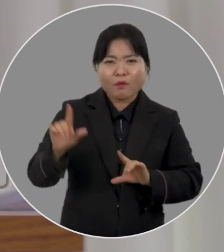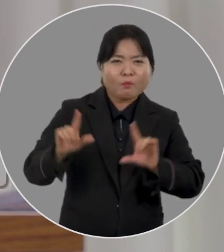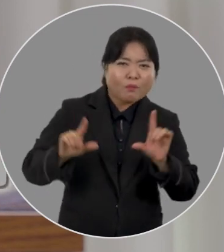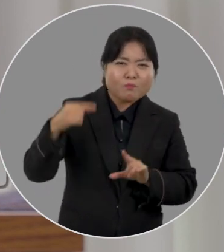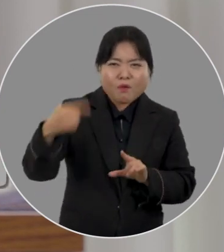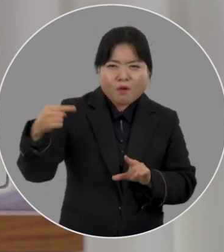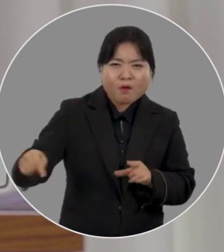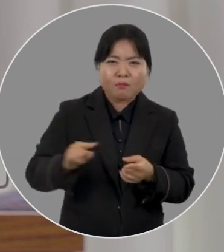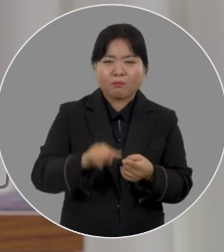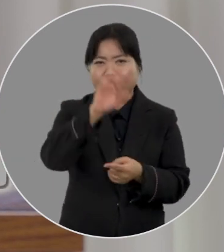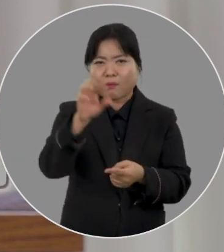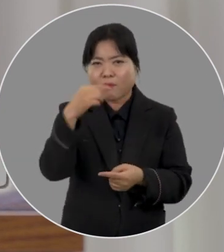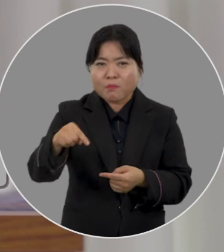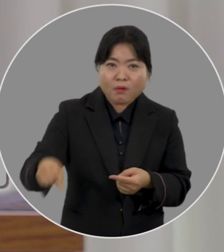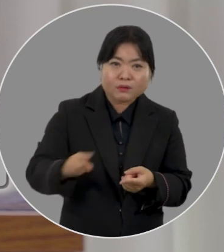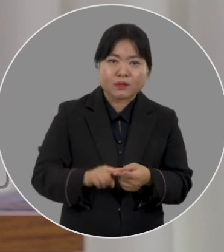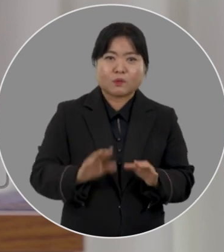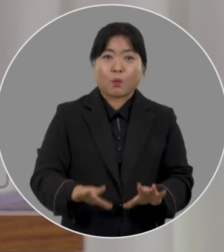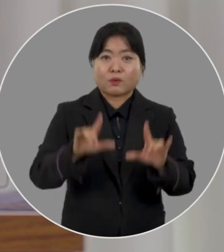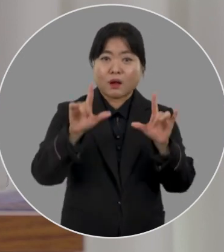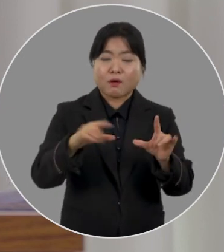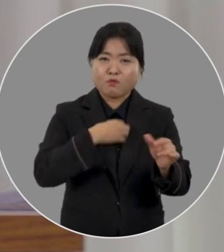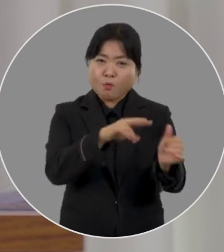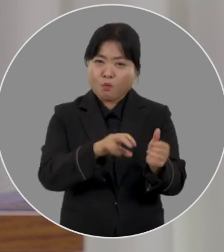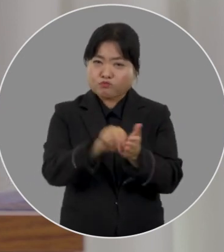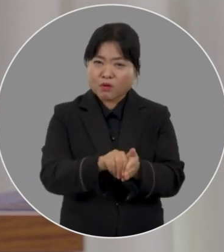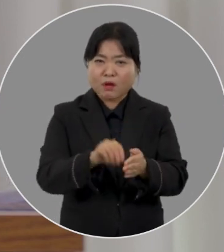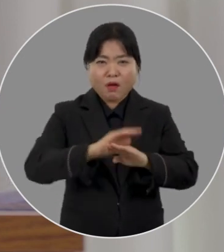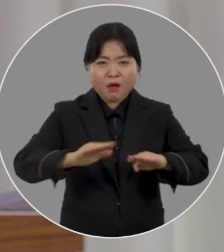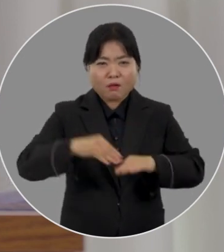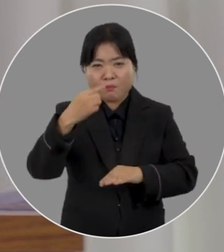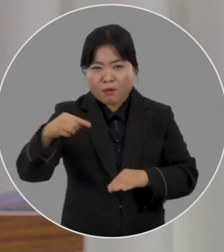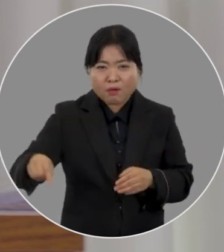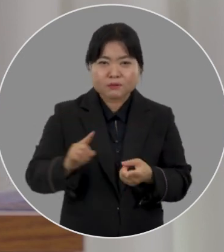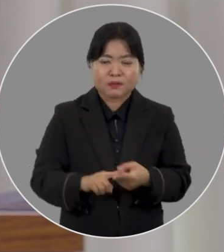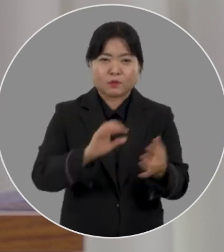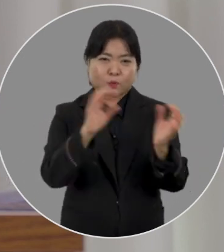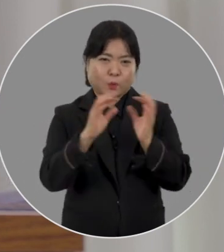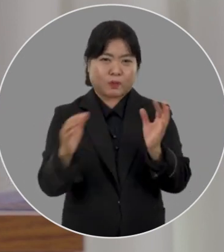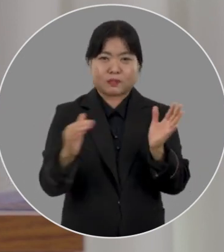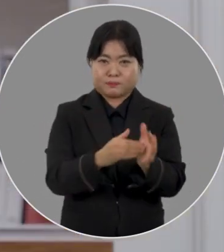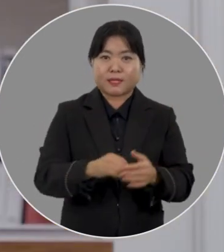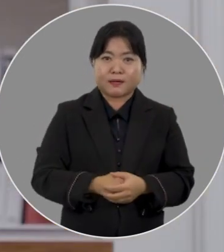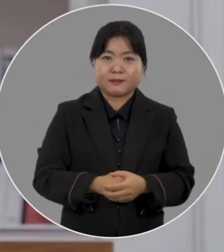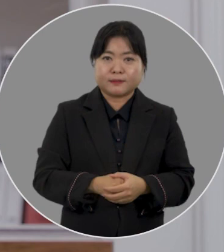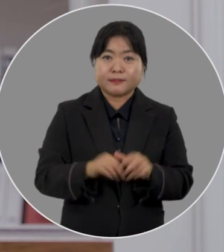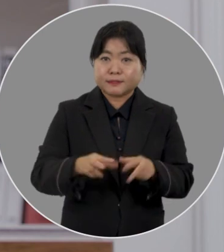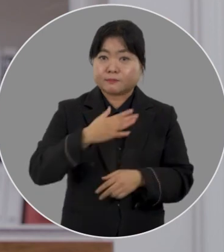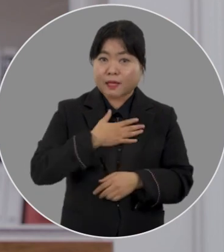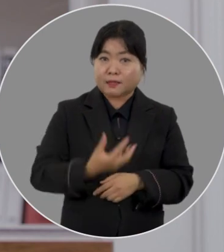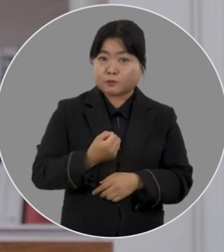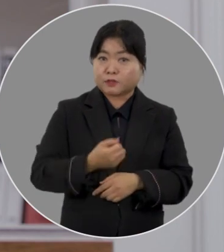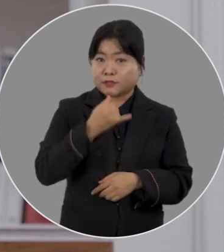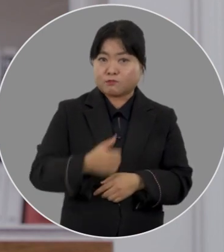모습으로 반복이 되고 있는지 그리고 오늘날의 혐오 문제를 우리가 어떻게 해결할 것인지를 진지하게 좀 토론을 해봤습니다.